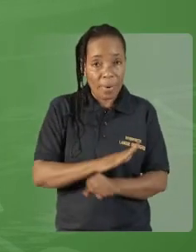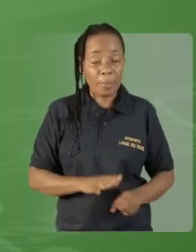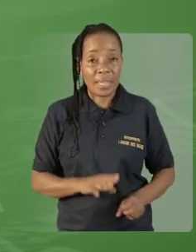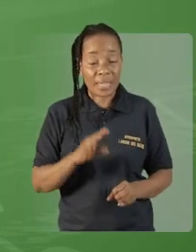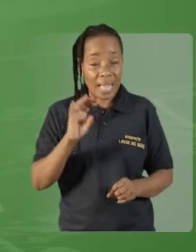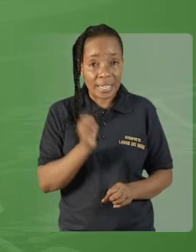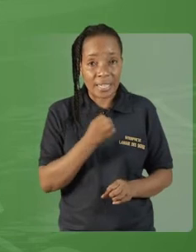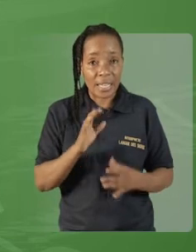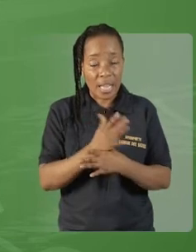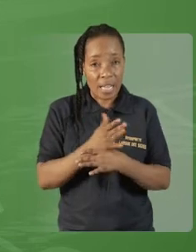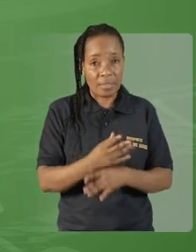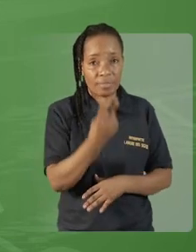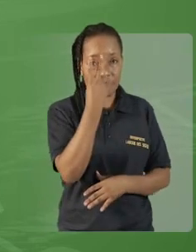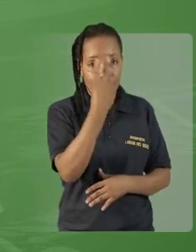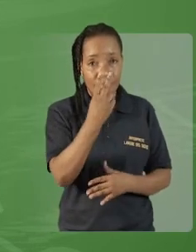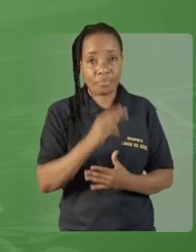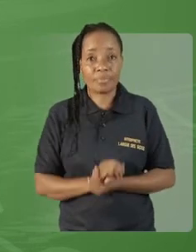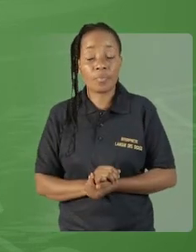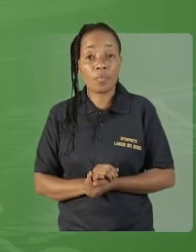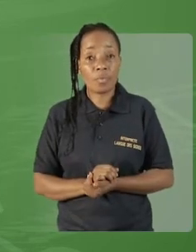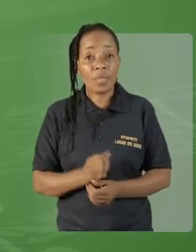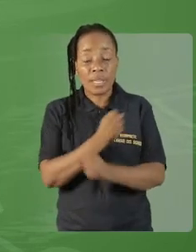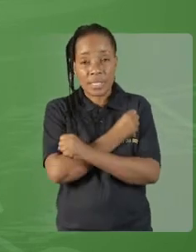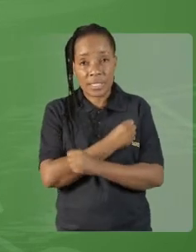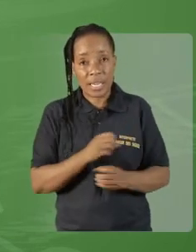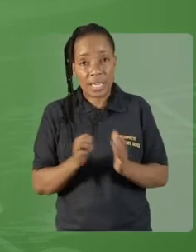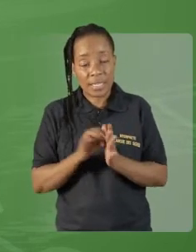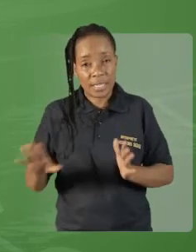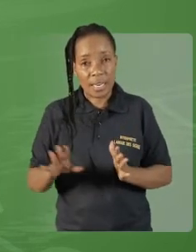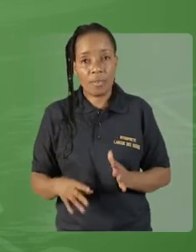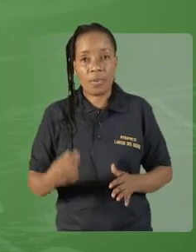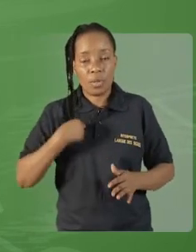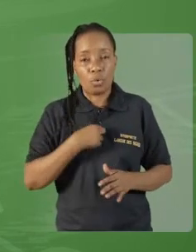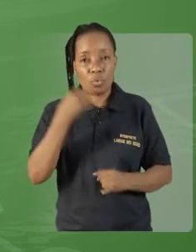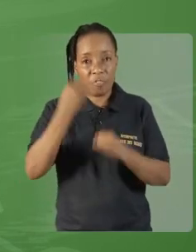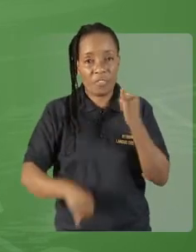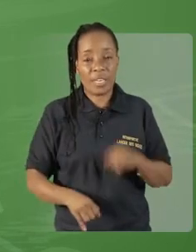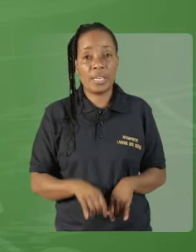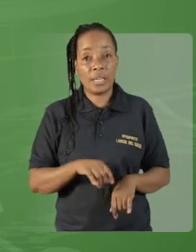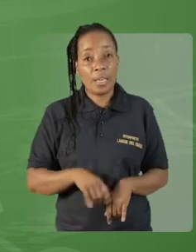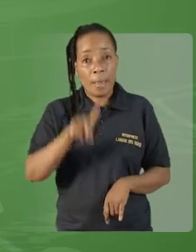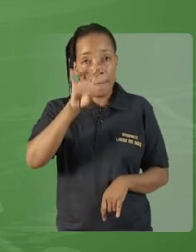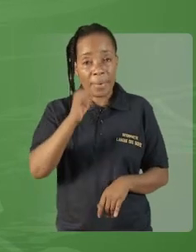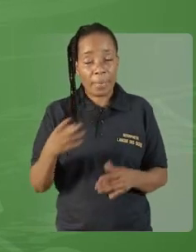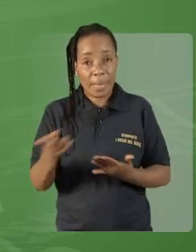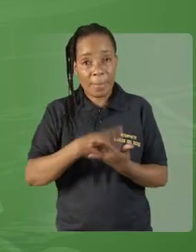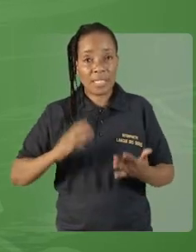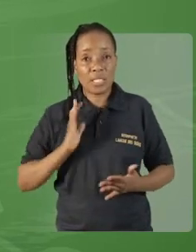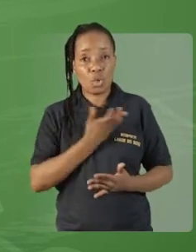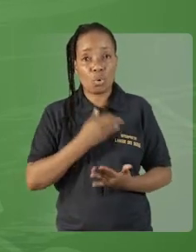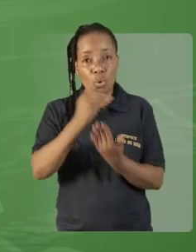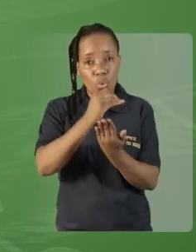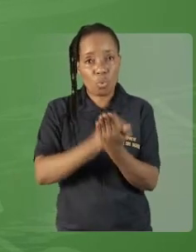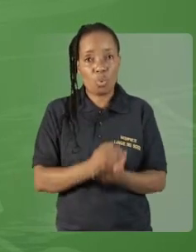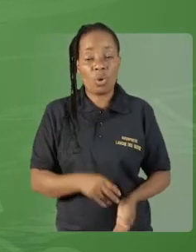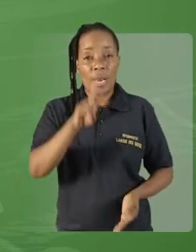le mythe. Chers apprenants, ainsi s'achève la première partie de notre leçon et